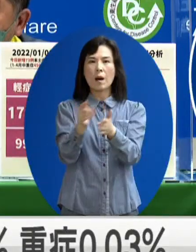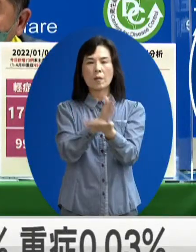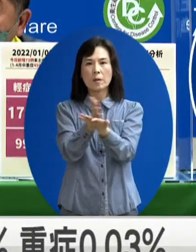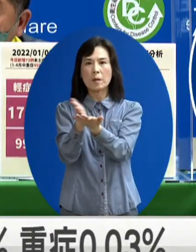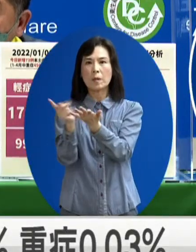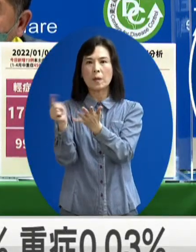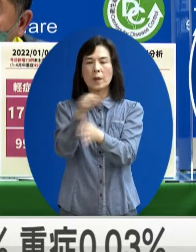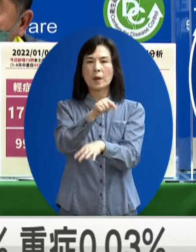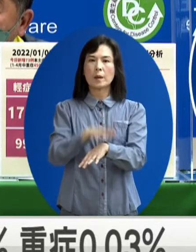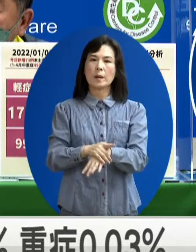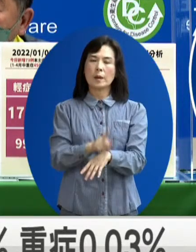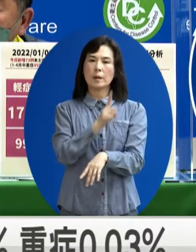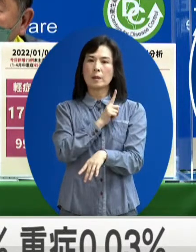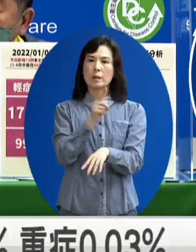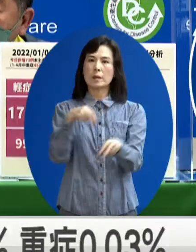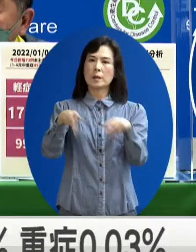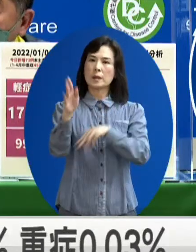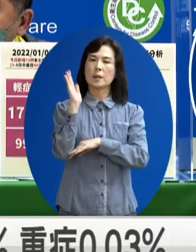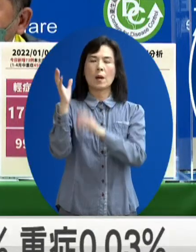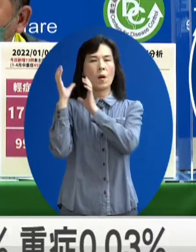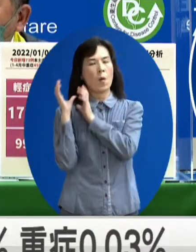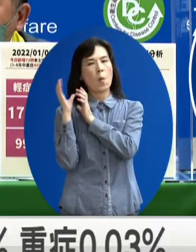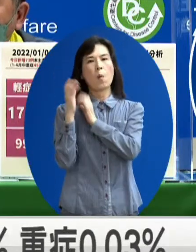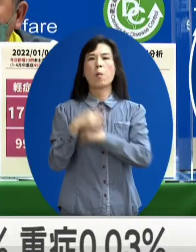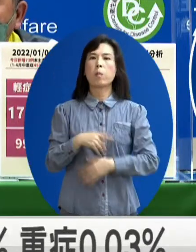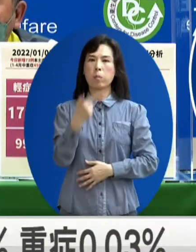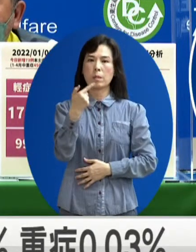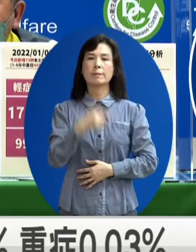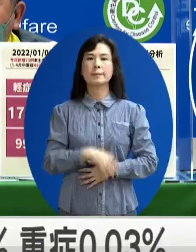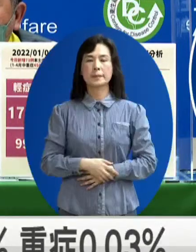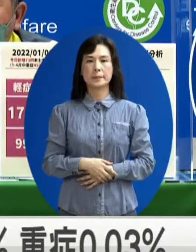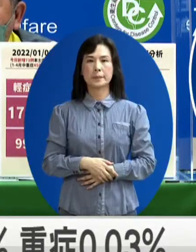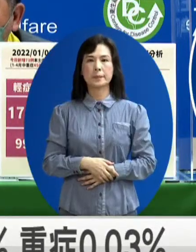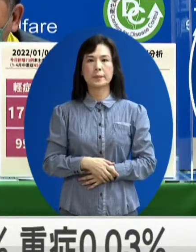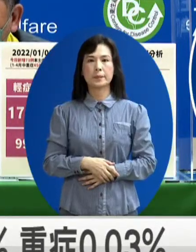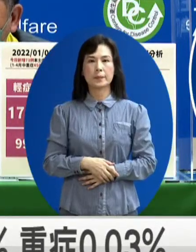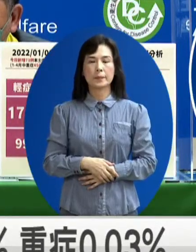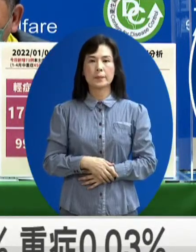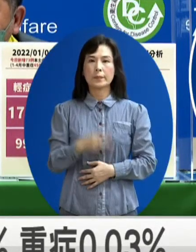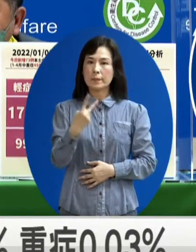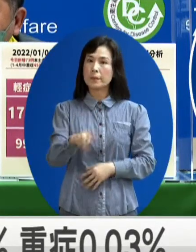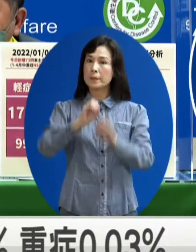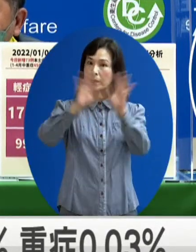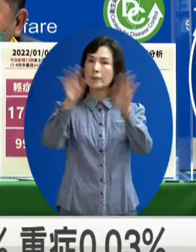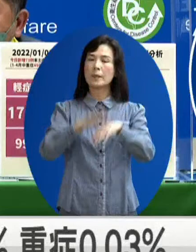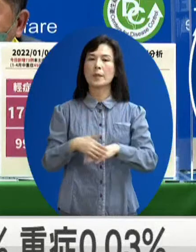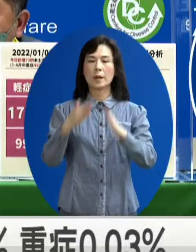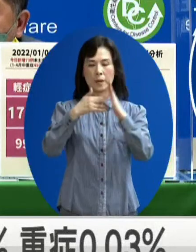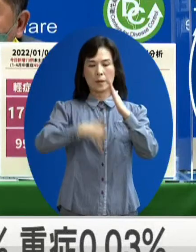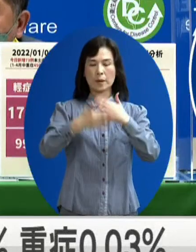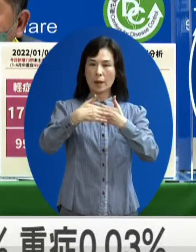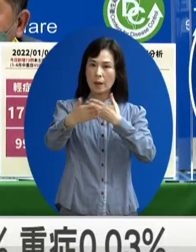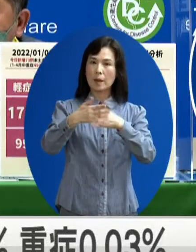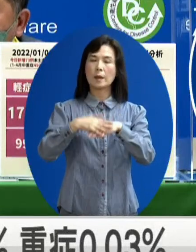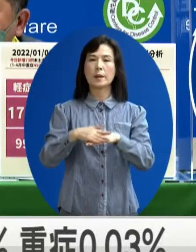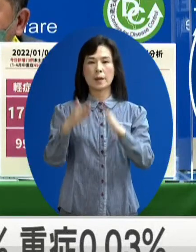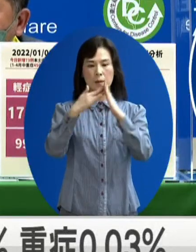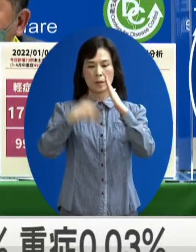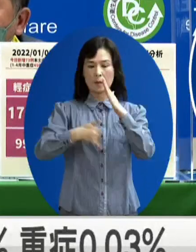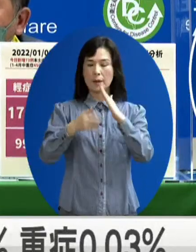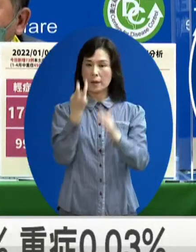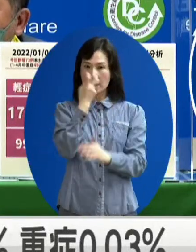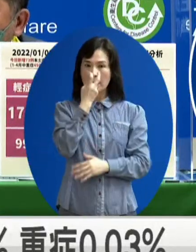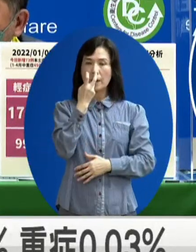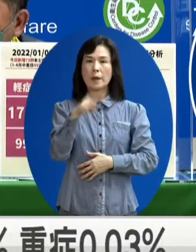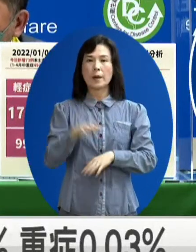那增加整体在行政的一个负担。好，那我们再强调一下，居家隔离、居家检疫，哈，对